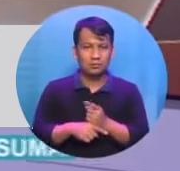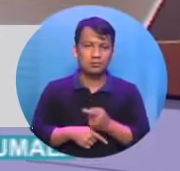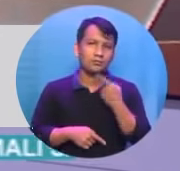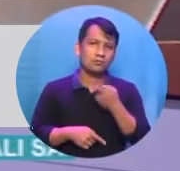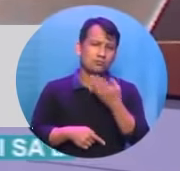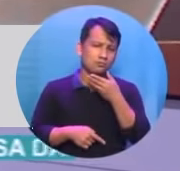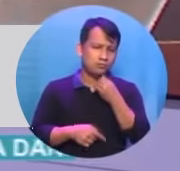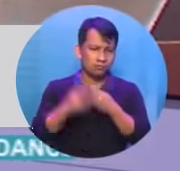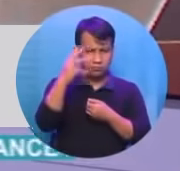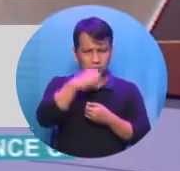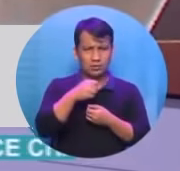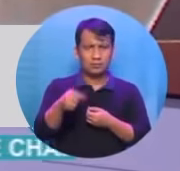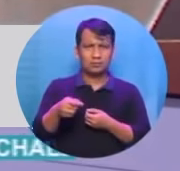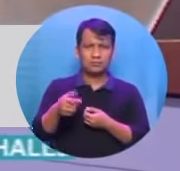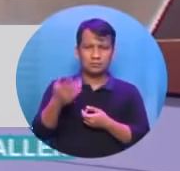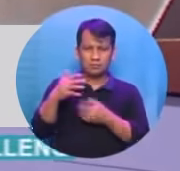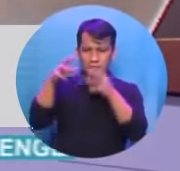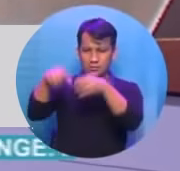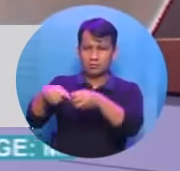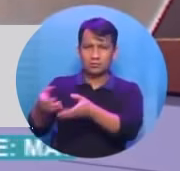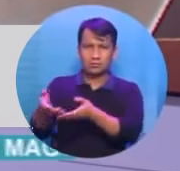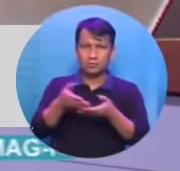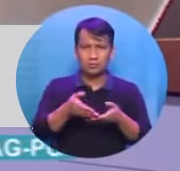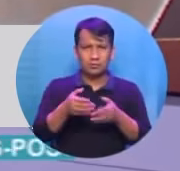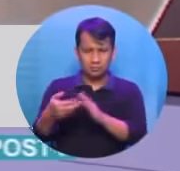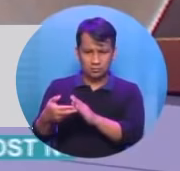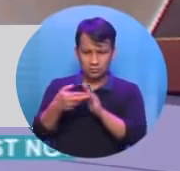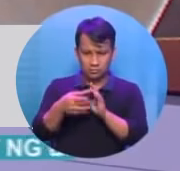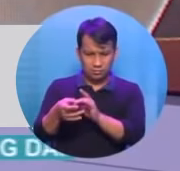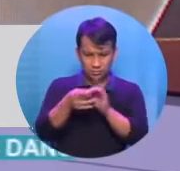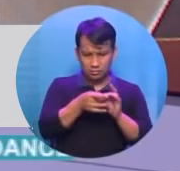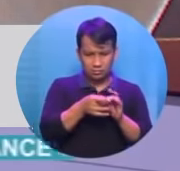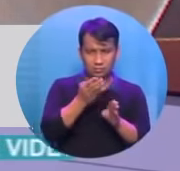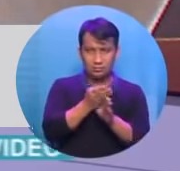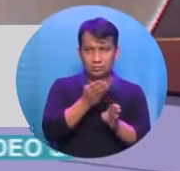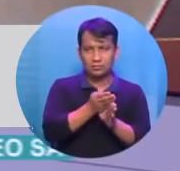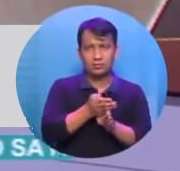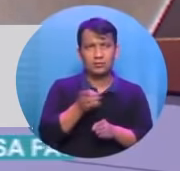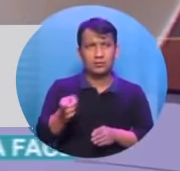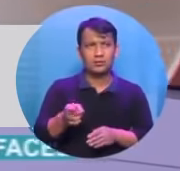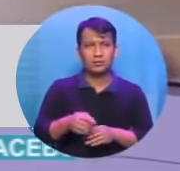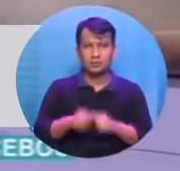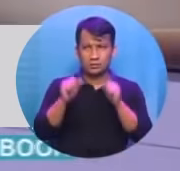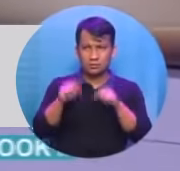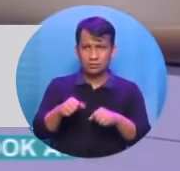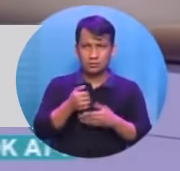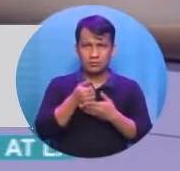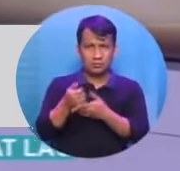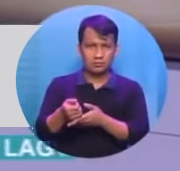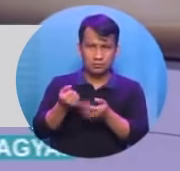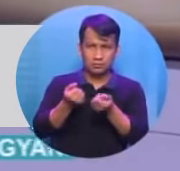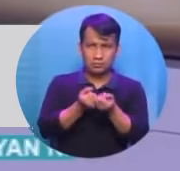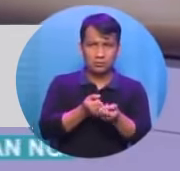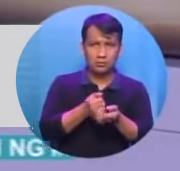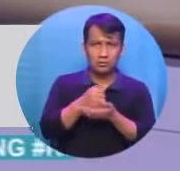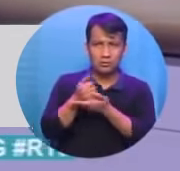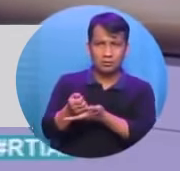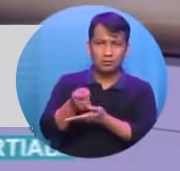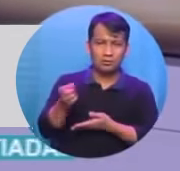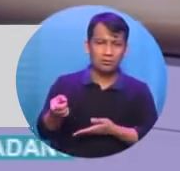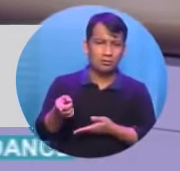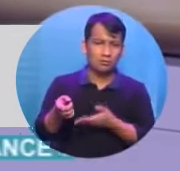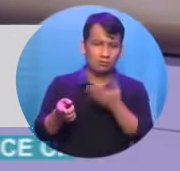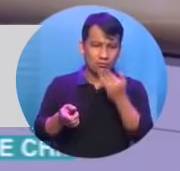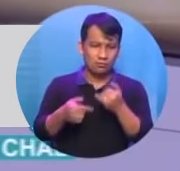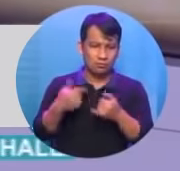ako, bakit hindi in-impound? Kasi requirement po yan sa batas, pag kulorom, in-impound po yan. Okay. So, sir, pwede niyo ba kaming tulungan dito